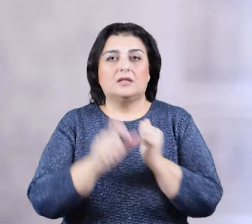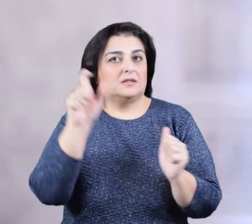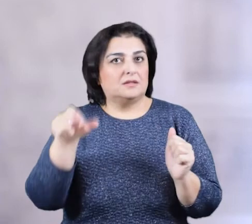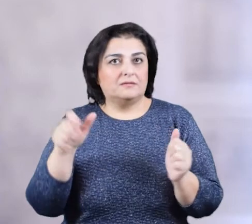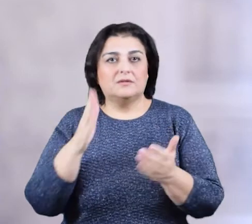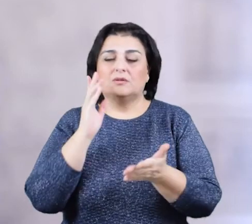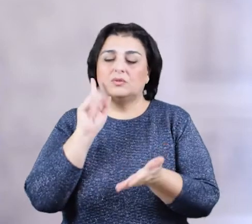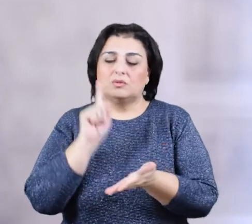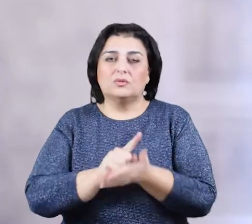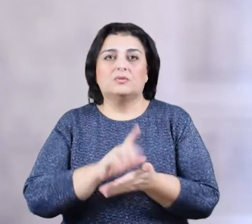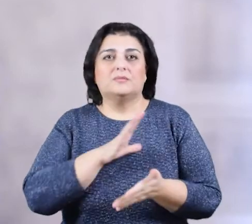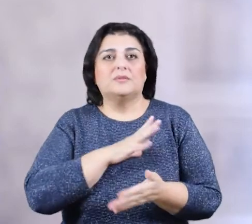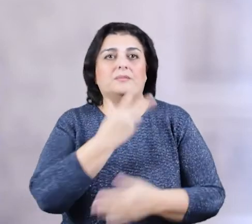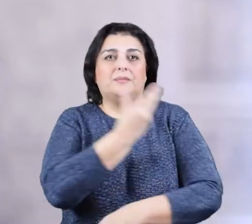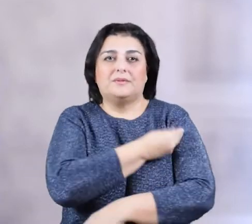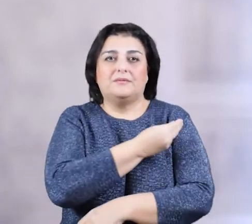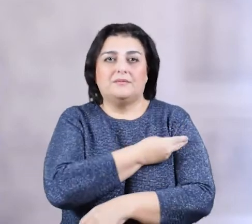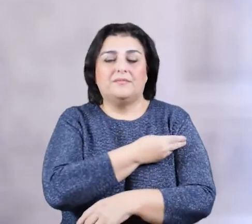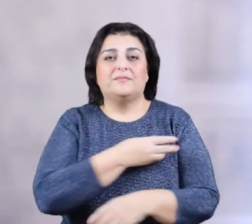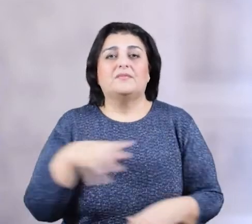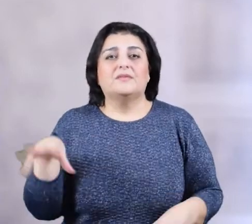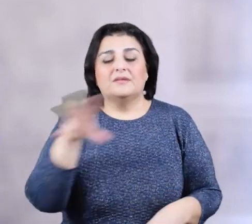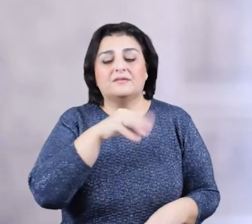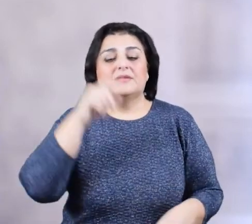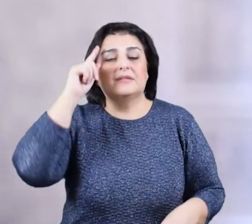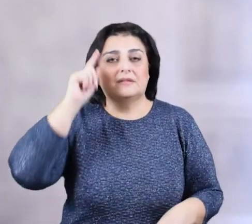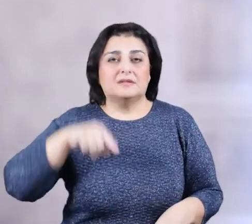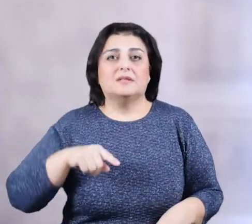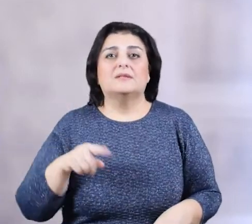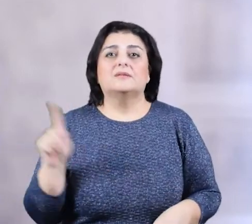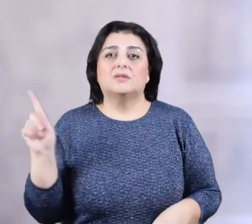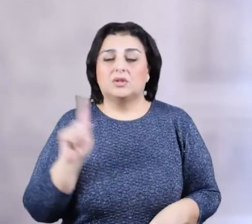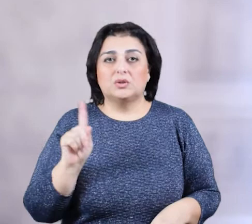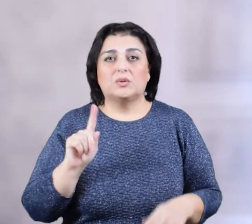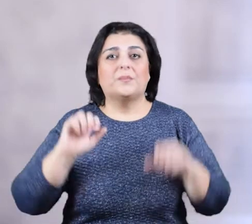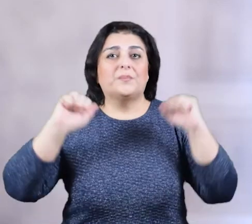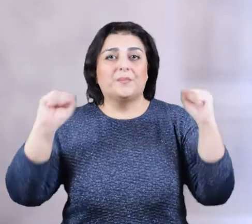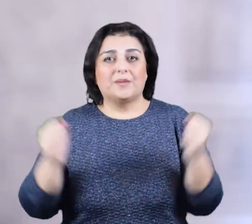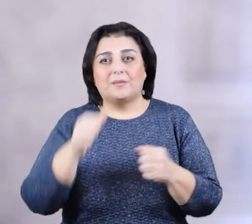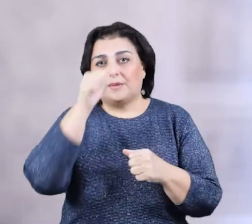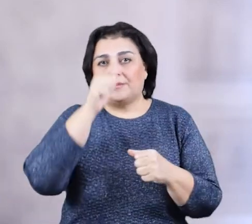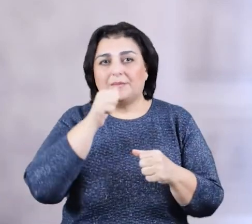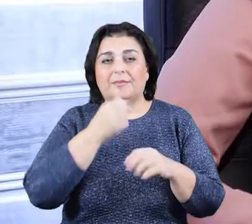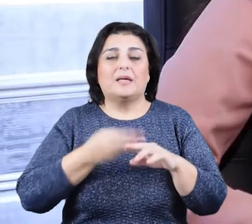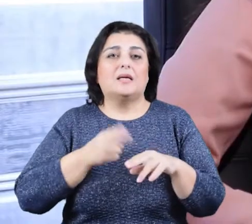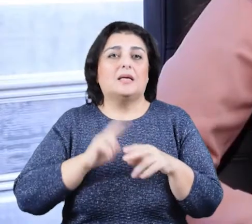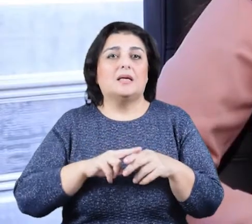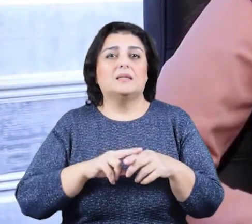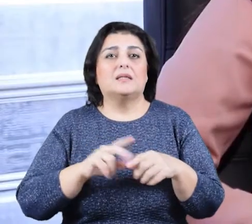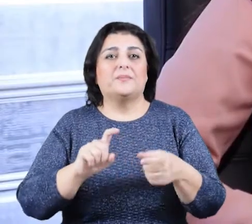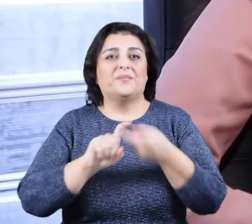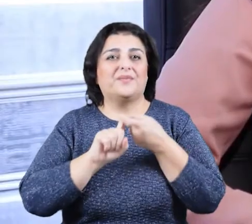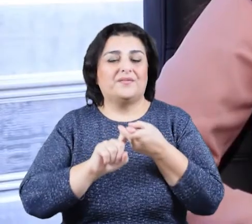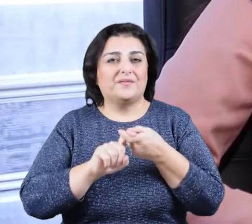olunmalıdır. Bildiyimiz kimi, soyuq aylarda, qış aylarında respirator infeksiyalar kəskin baş qaldırdığı bir dönəmdir. Eyni